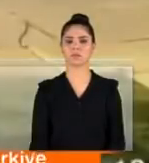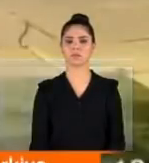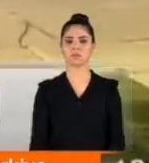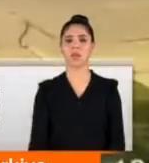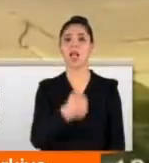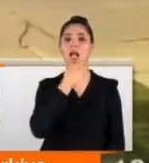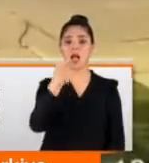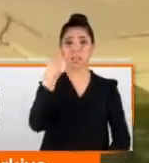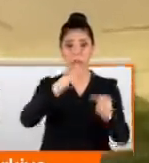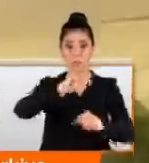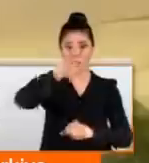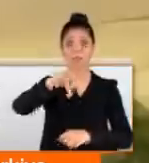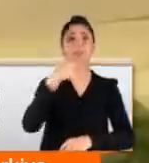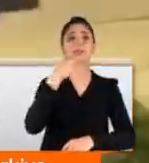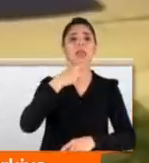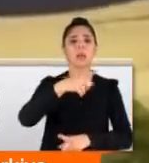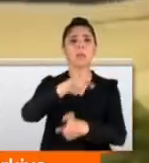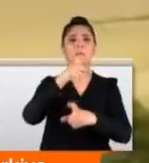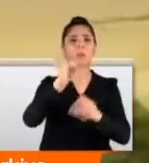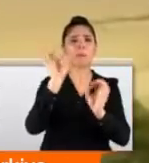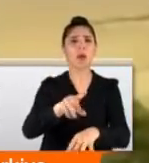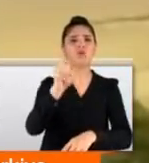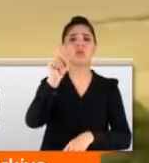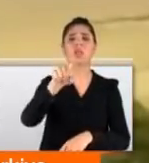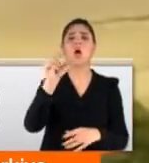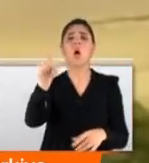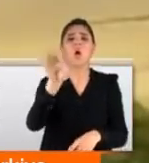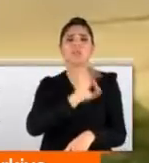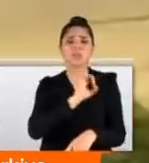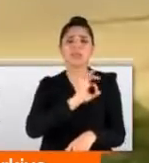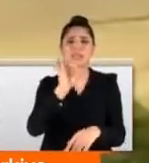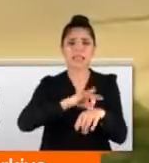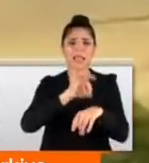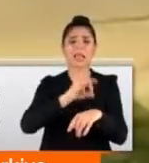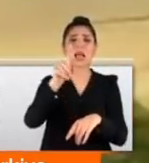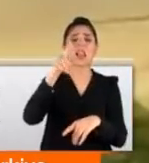Adam pick-up'tan indi ve kadına ateş etmeye başladı. Korku dolu anlara tanık olan